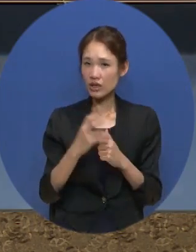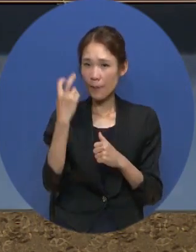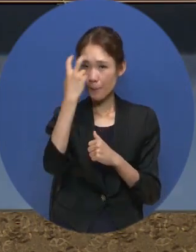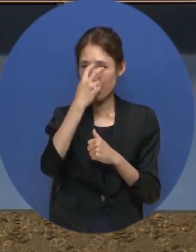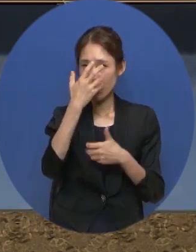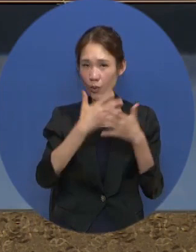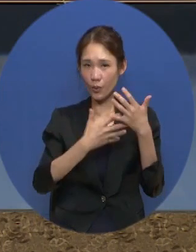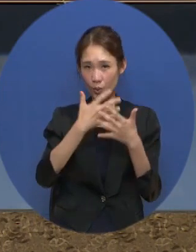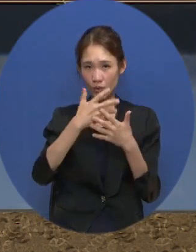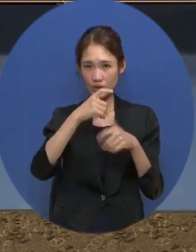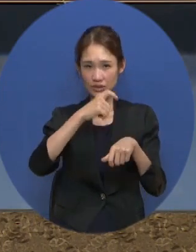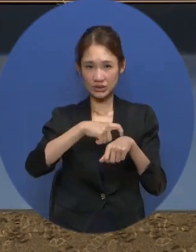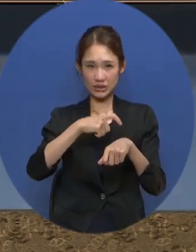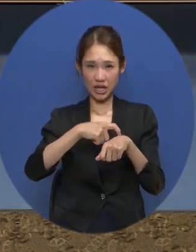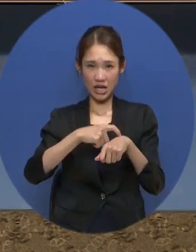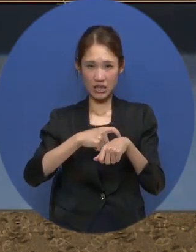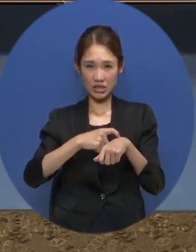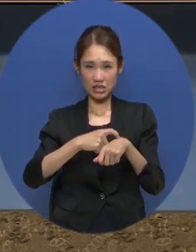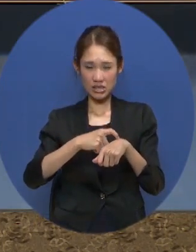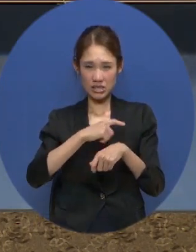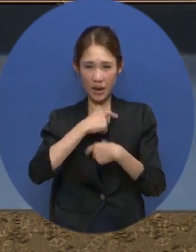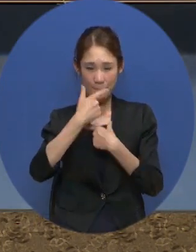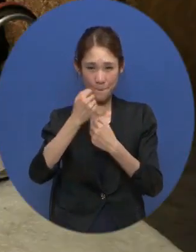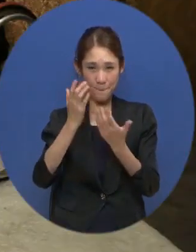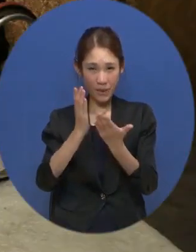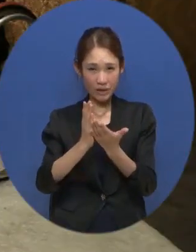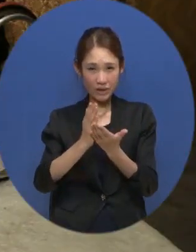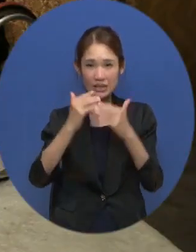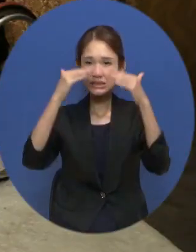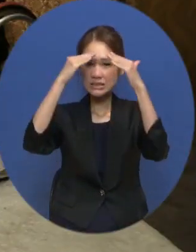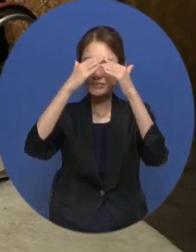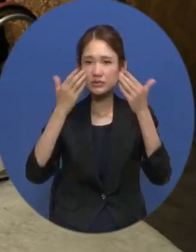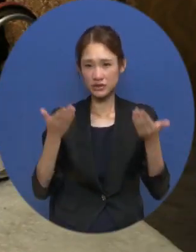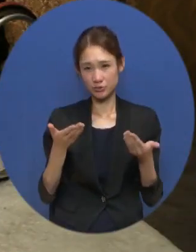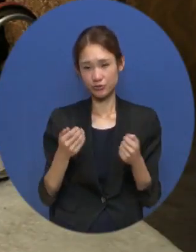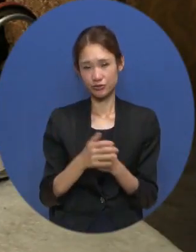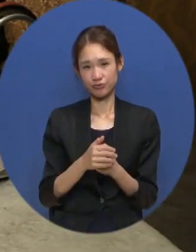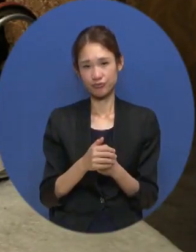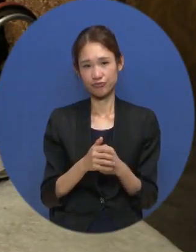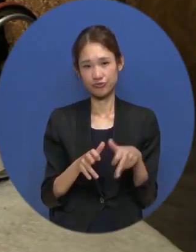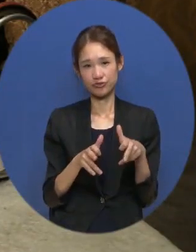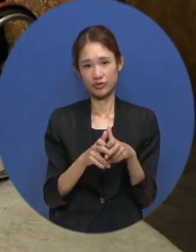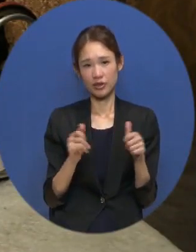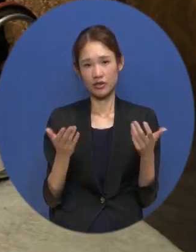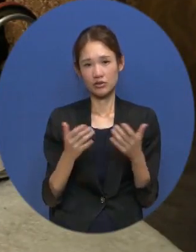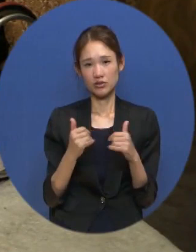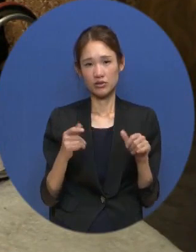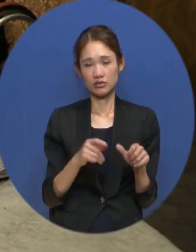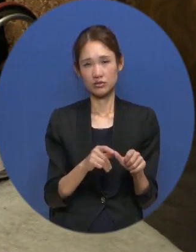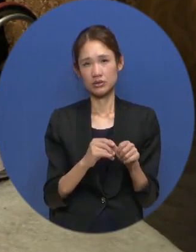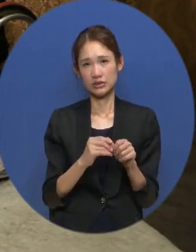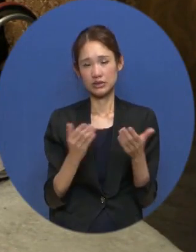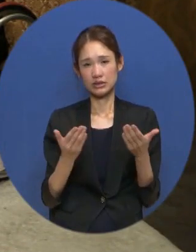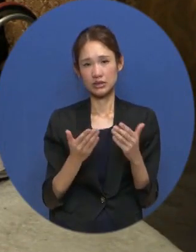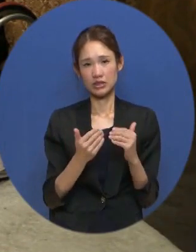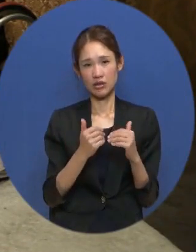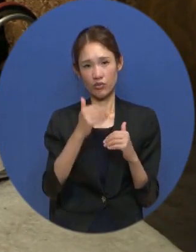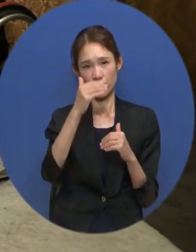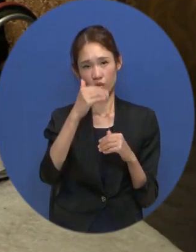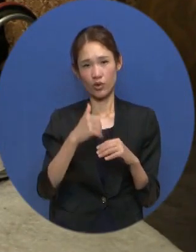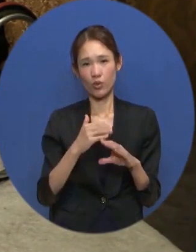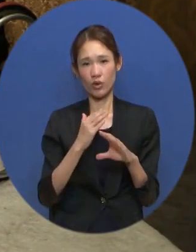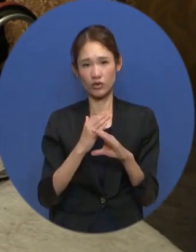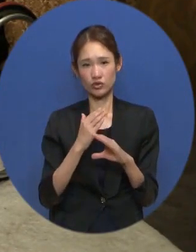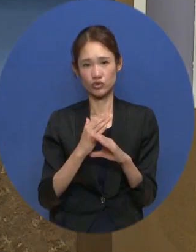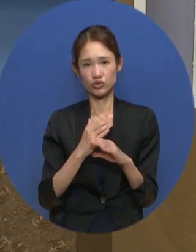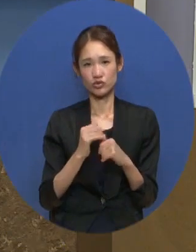적합한 시간이 저희 재택근무다. 저는 그렇게 생각합니다. 그럼 이제 장애인 직원분들을 채용해서 이렇게